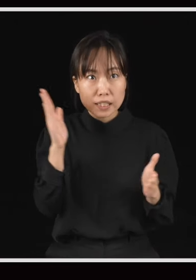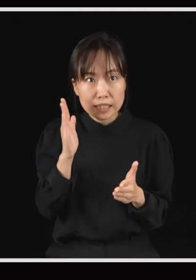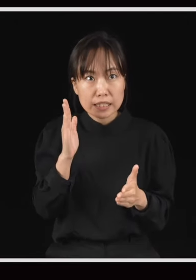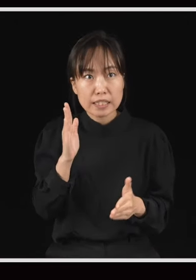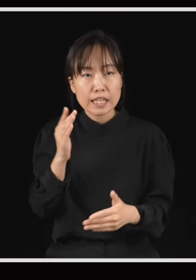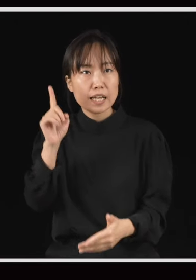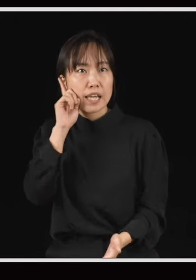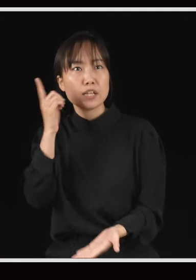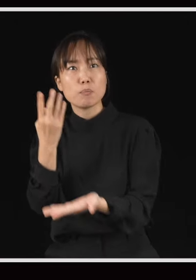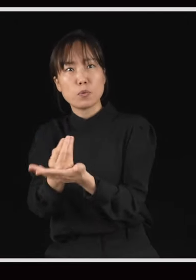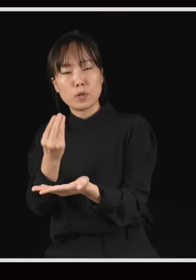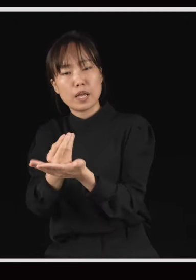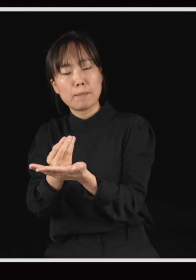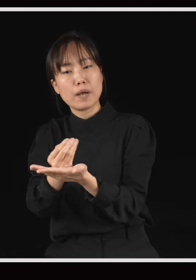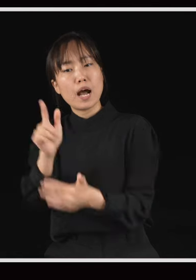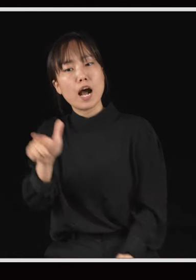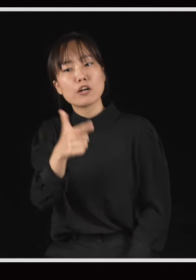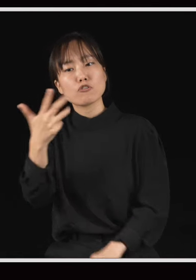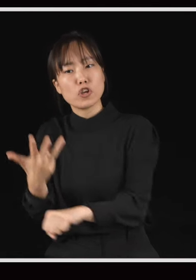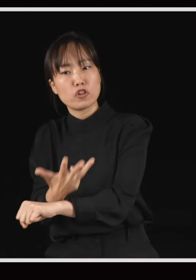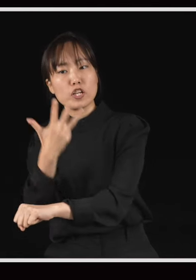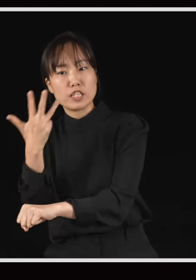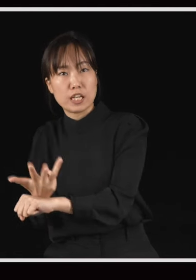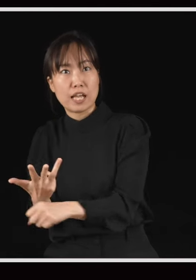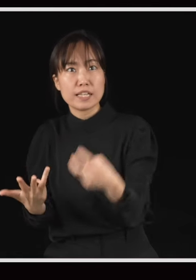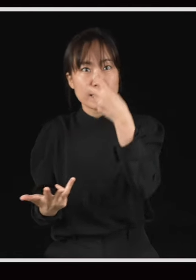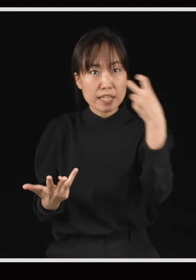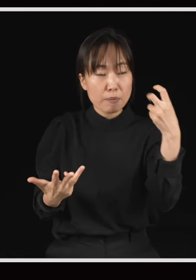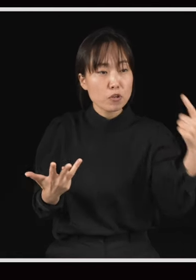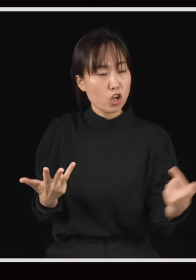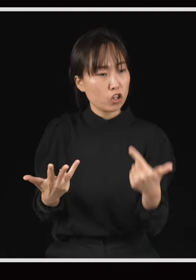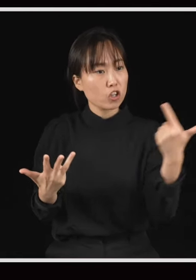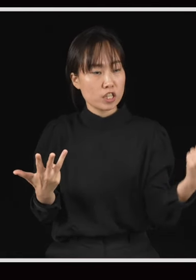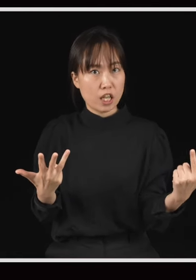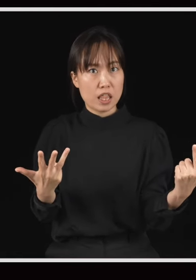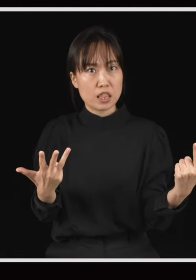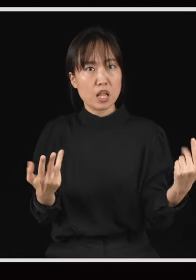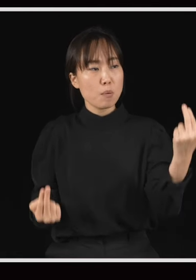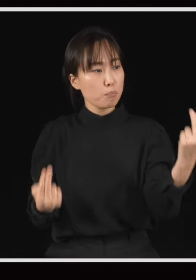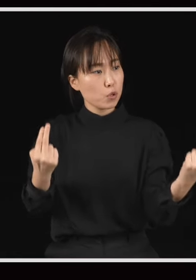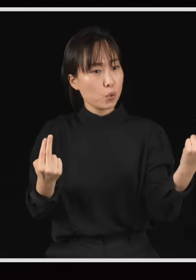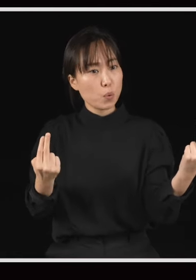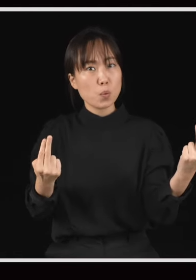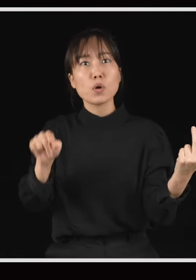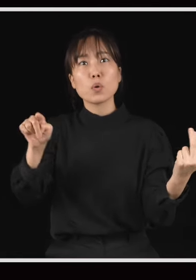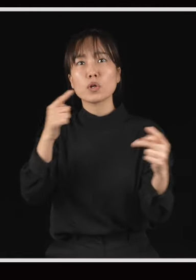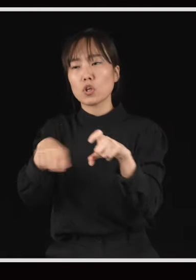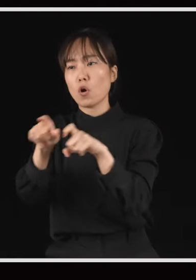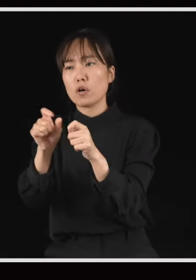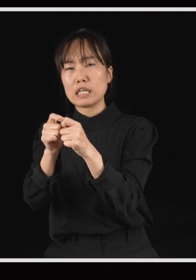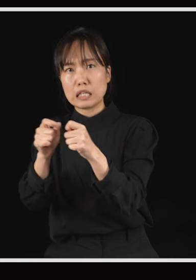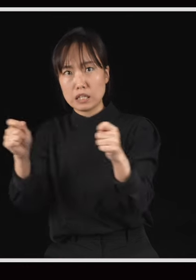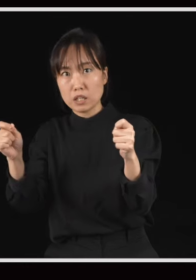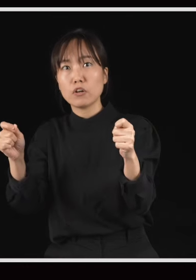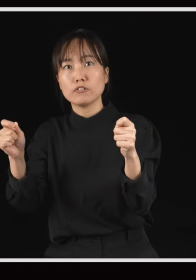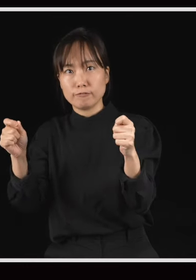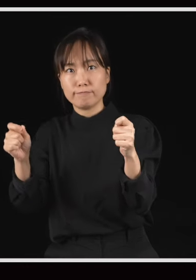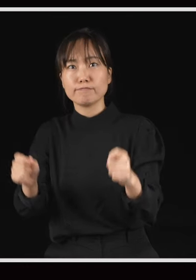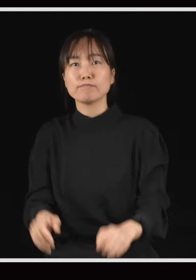청소년은 하루에 8시간 정도 사용하는 걸로 되어 있습니다. 자는 시간보다 우리나라 청소년의 수면 시간은 6시간 정도로 되어 있어요. 그러니까 자는